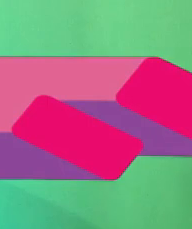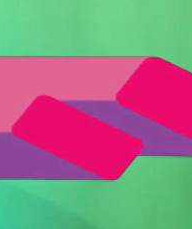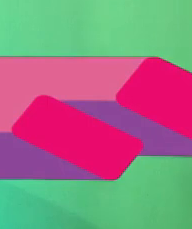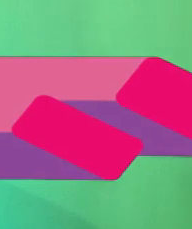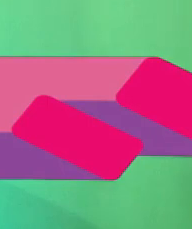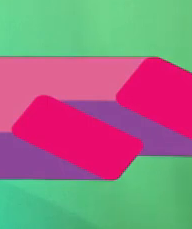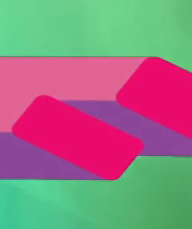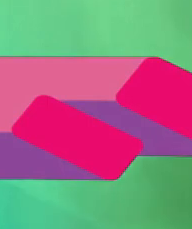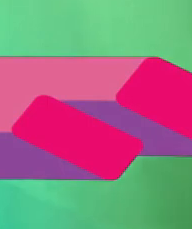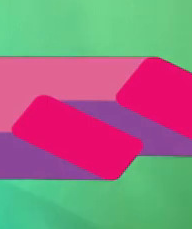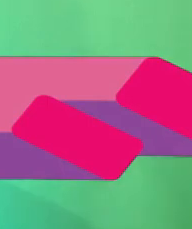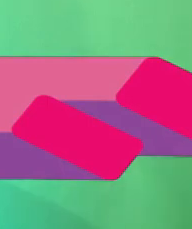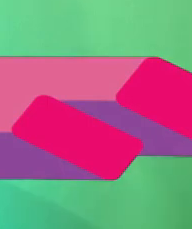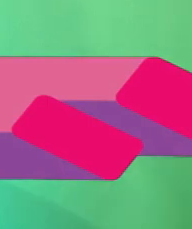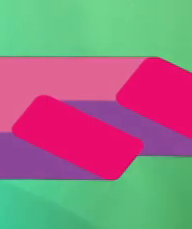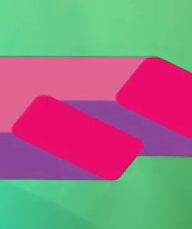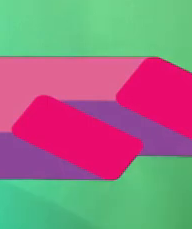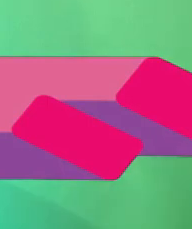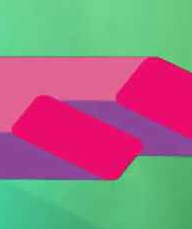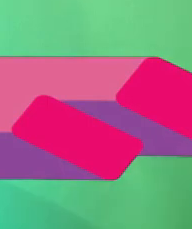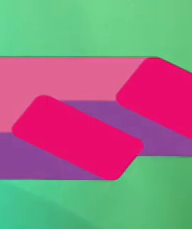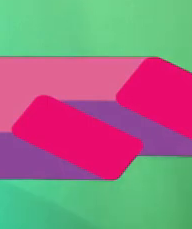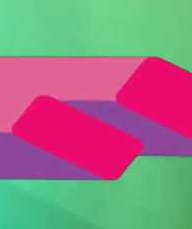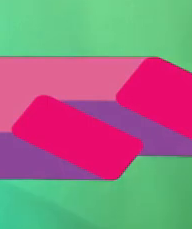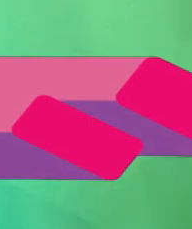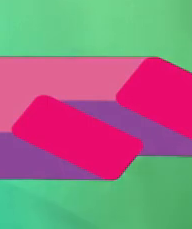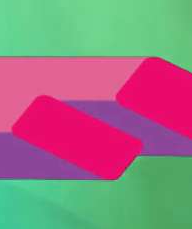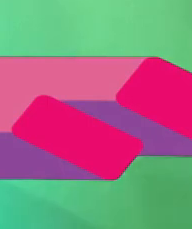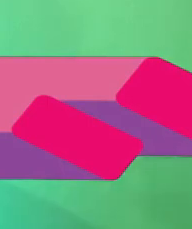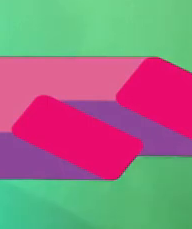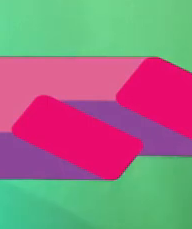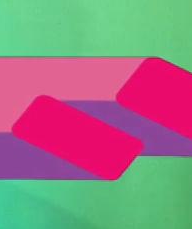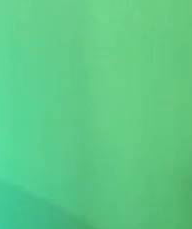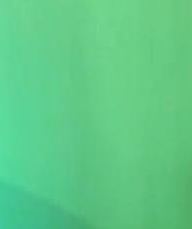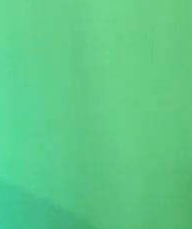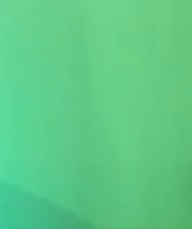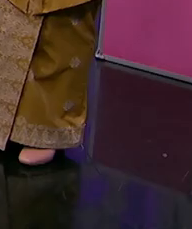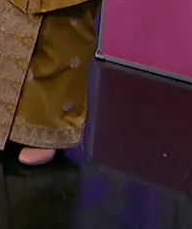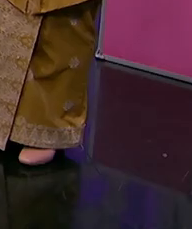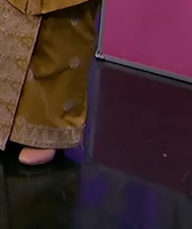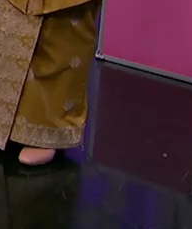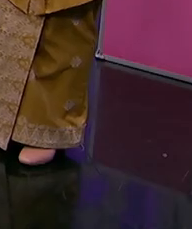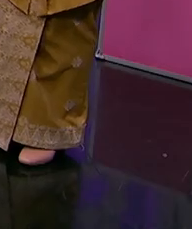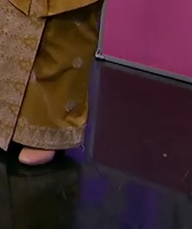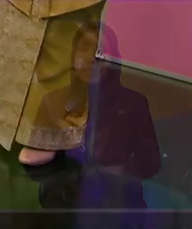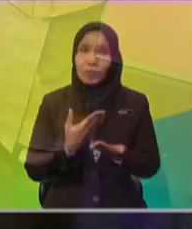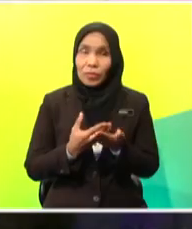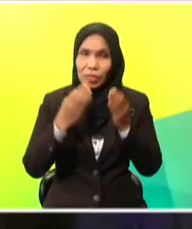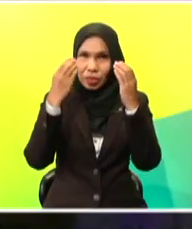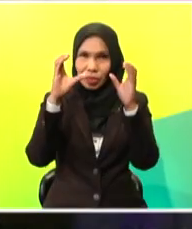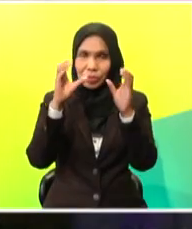dari sekolah kebangsaan khas Kampung Baru Kuala Lumpur baik sego